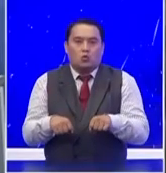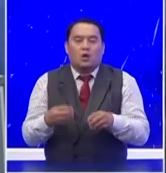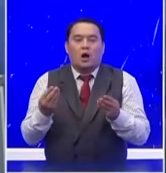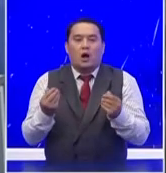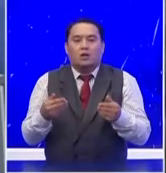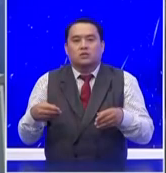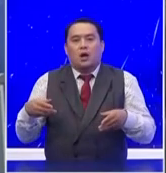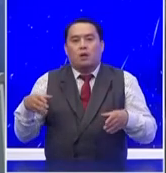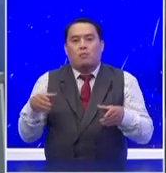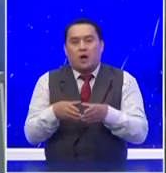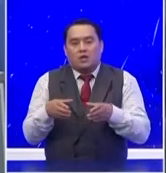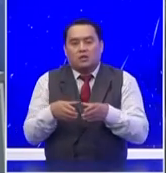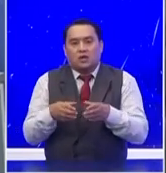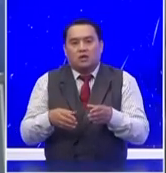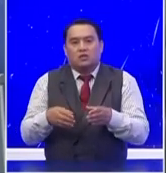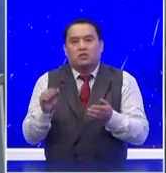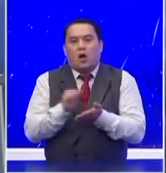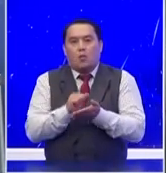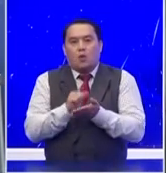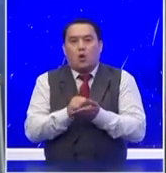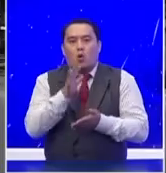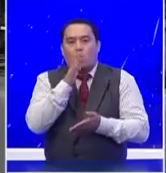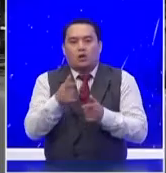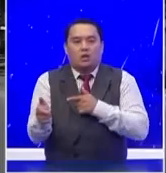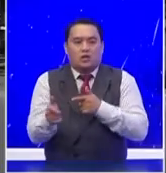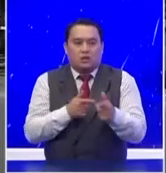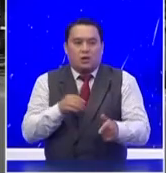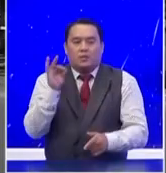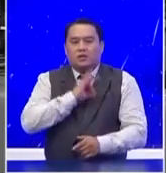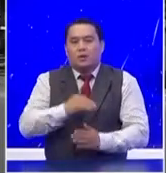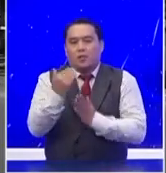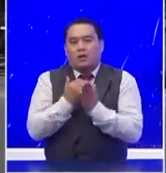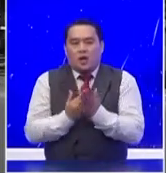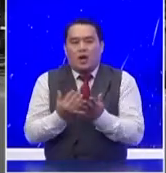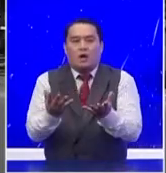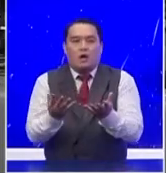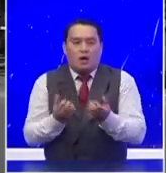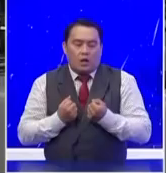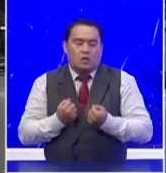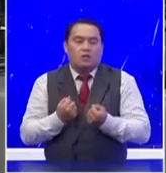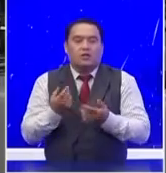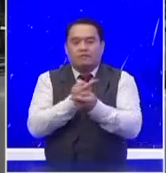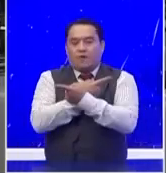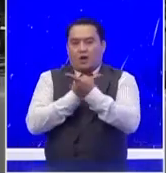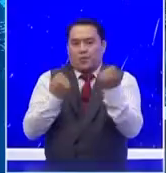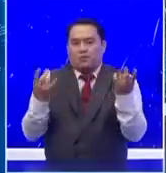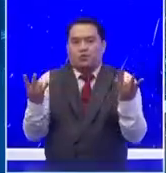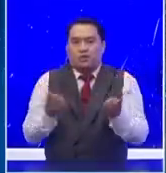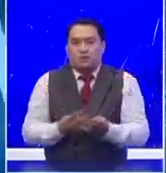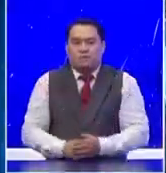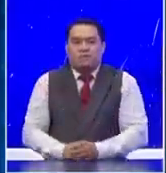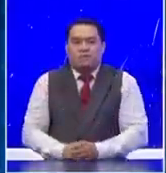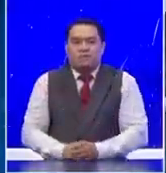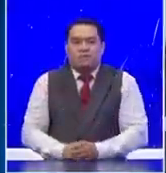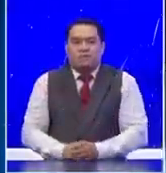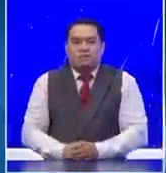қаржысын банк есепшотында жинақтап, құжаттарын уақытылы дайындап, тиімді бағдарламалар туралы үнемі ақпарда болуы қажет. Меруерт